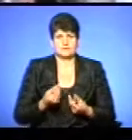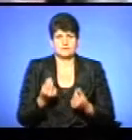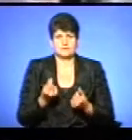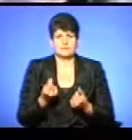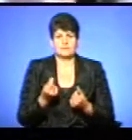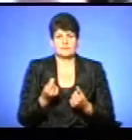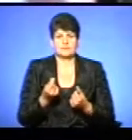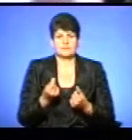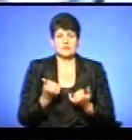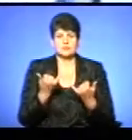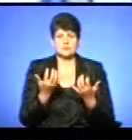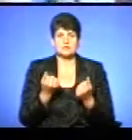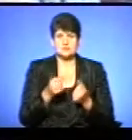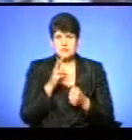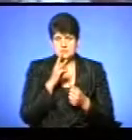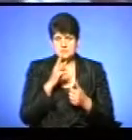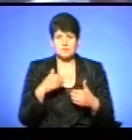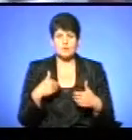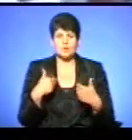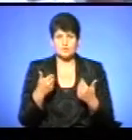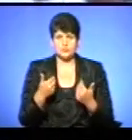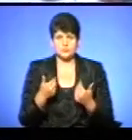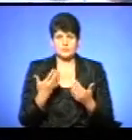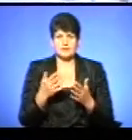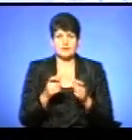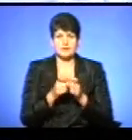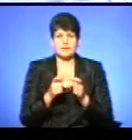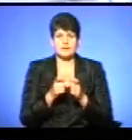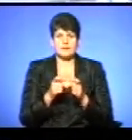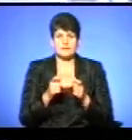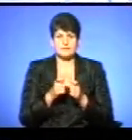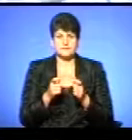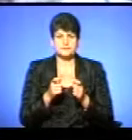прийшла сьогодні зарплата. Я пропоную, аби електронні карточки,